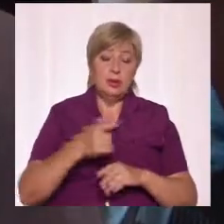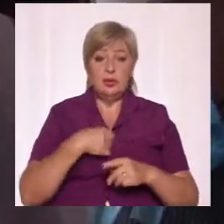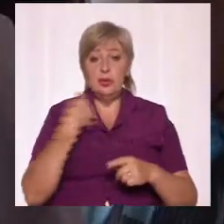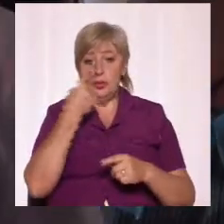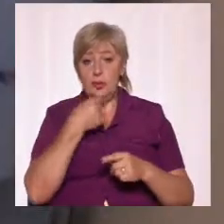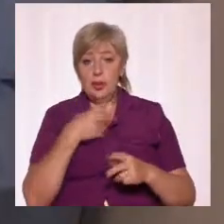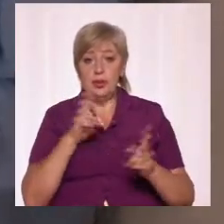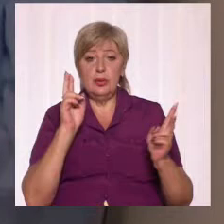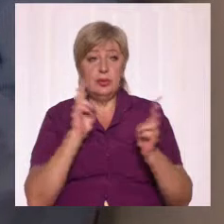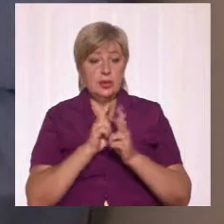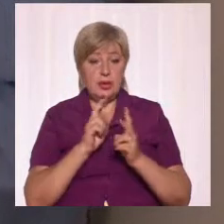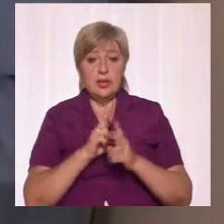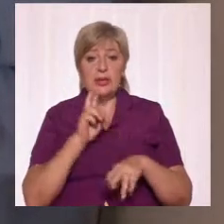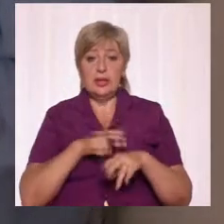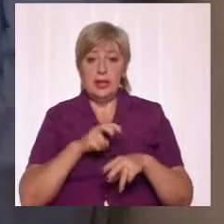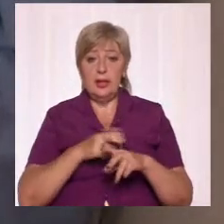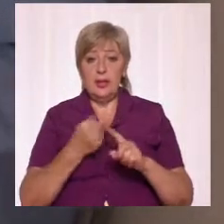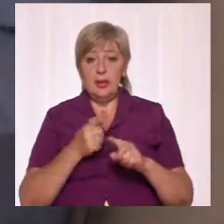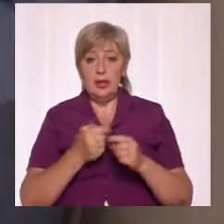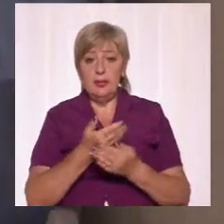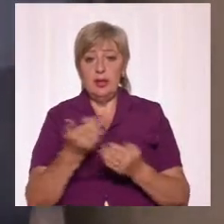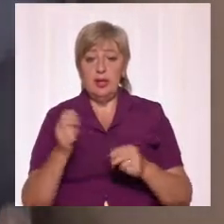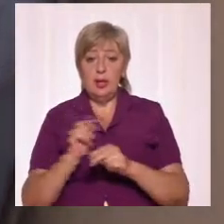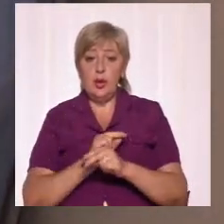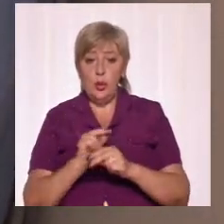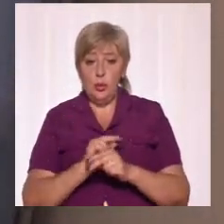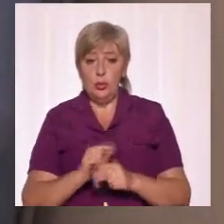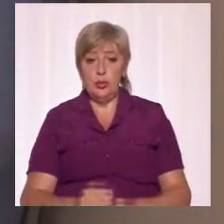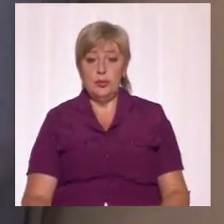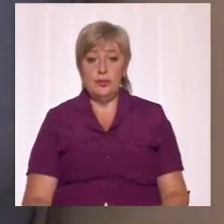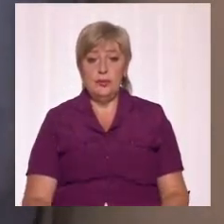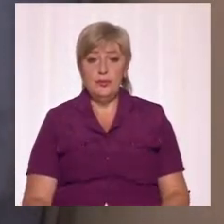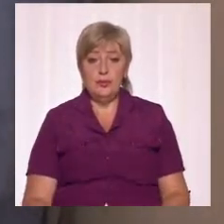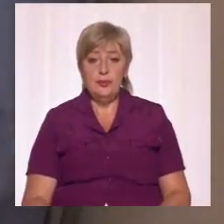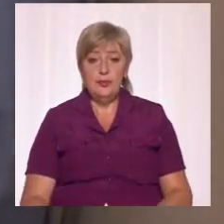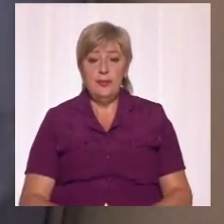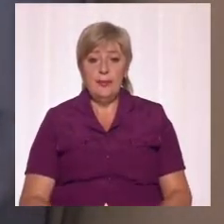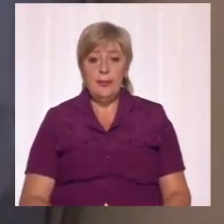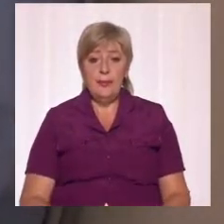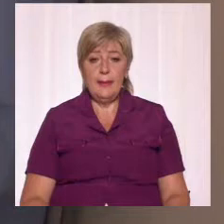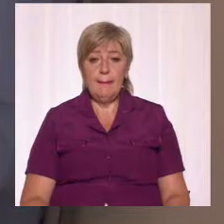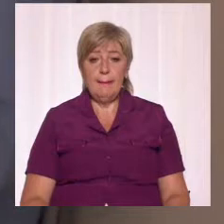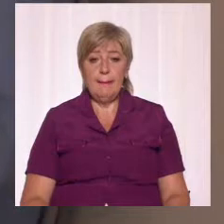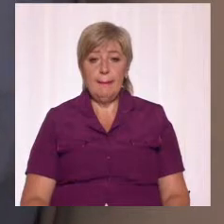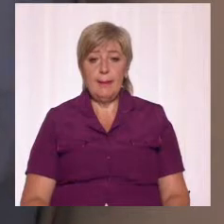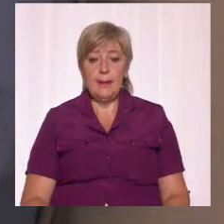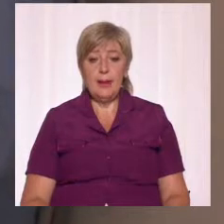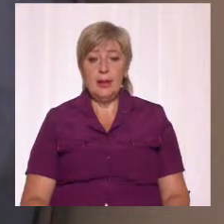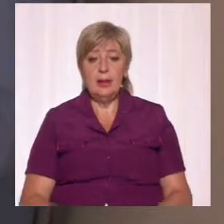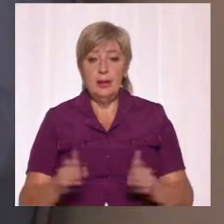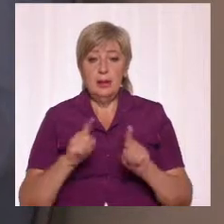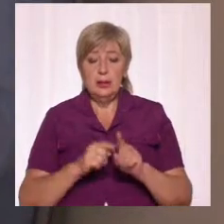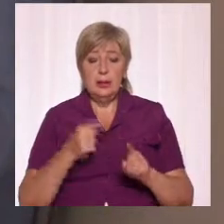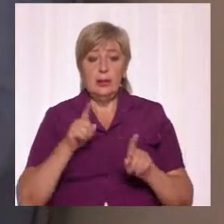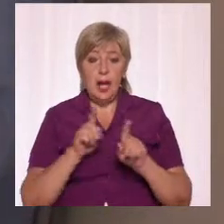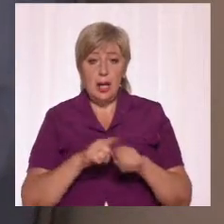їх лікують. Дуже важке поранення в руку. Частину ліктя відірвало. Таке поранення ми